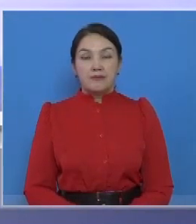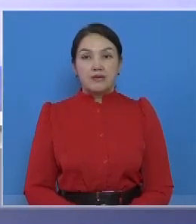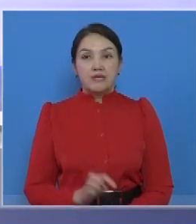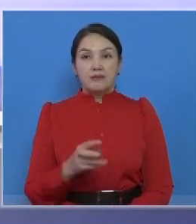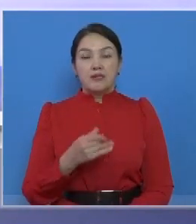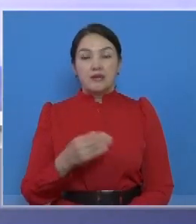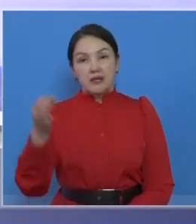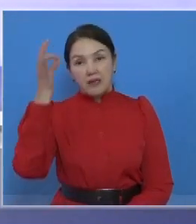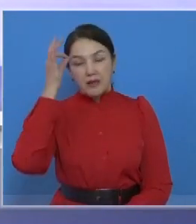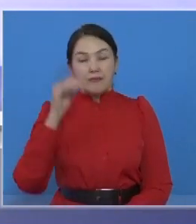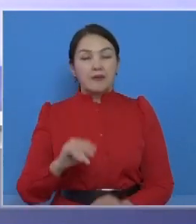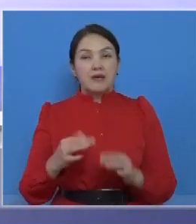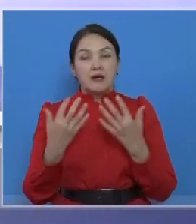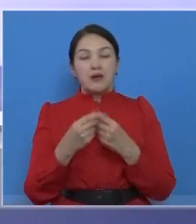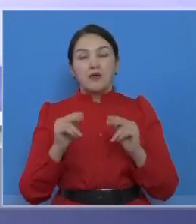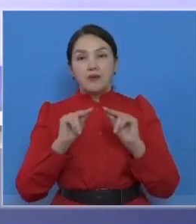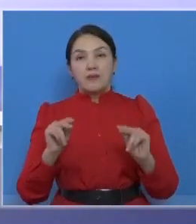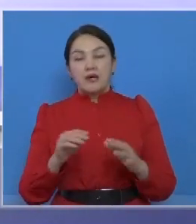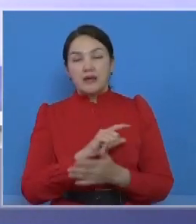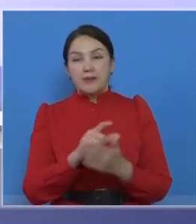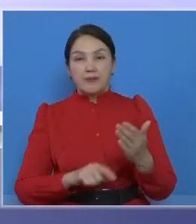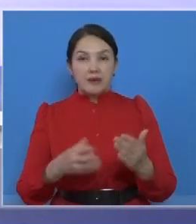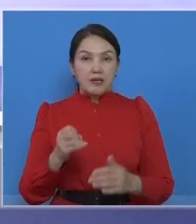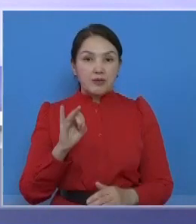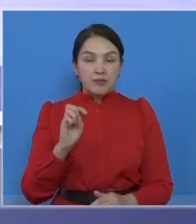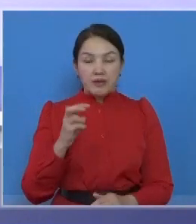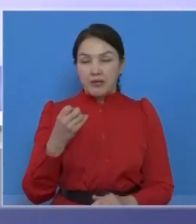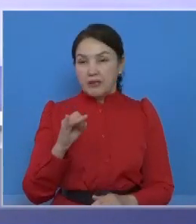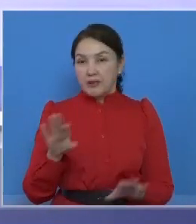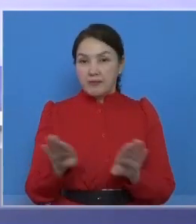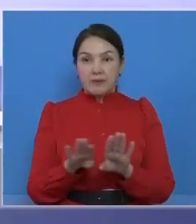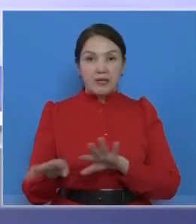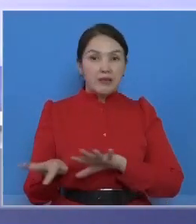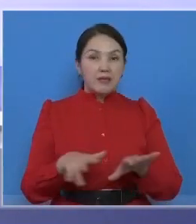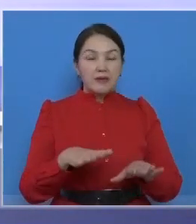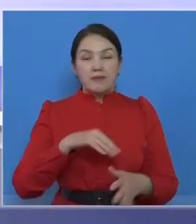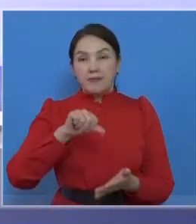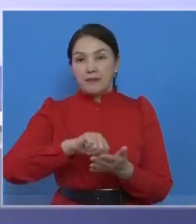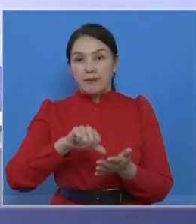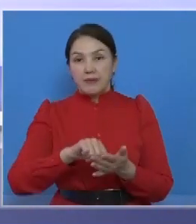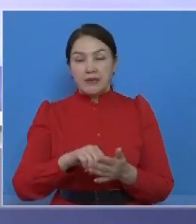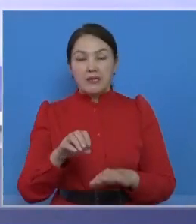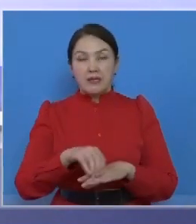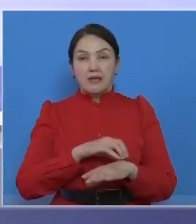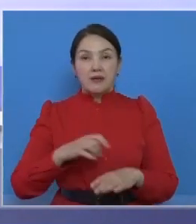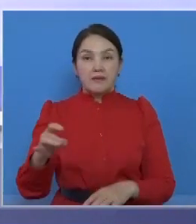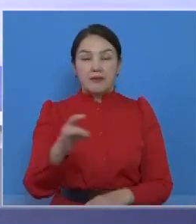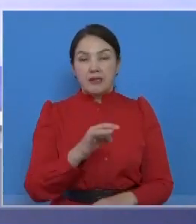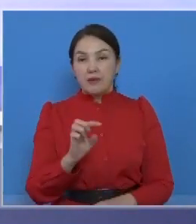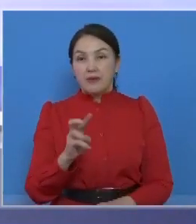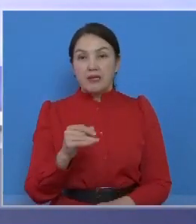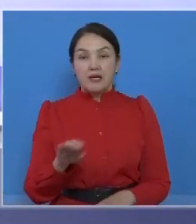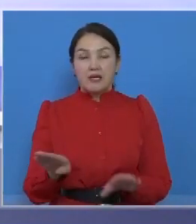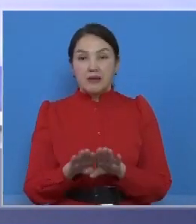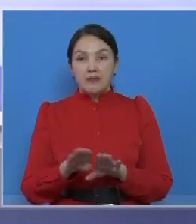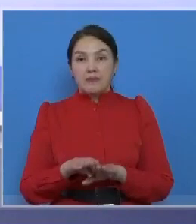Тимирцы почтили память учителя математики, поэта, композитора Шары Ергалиевой. В торжественном мероприятии приняли участие аким района Саламат Аманбаев, а